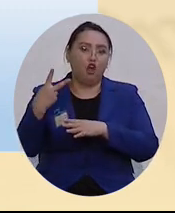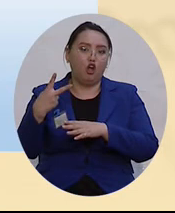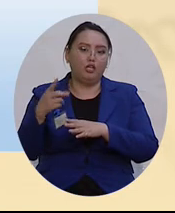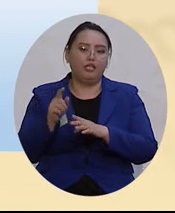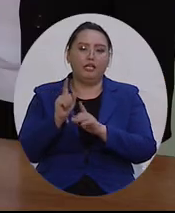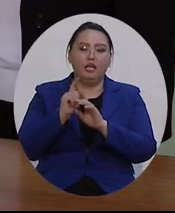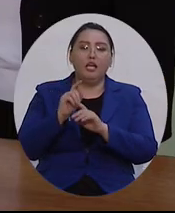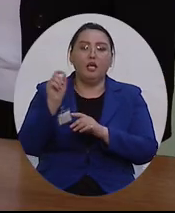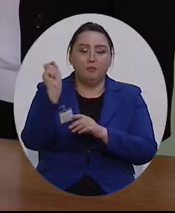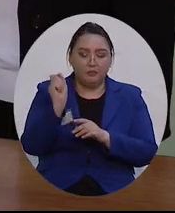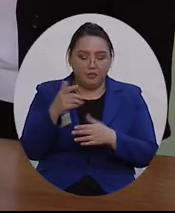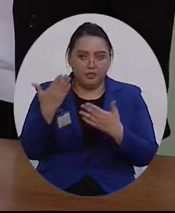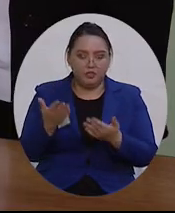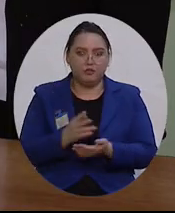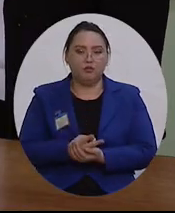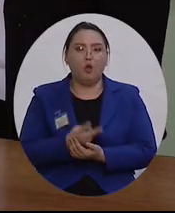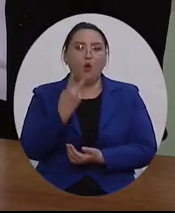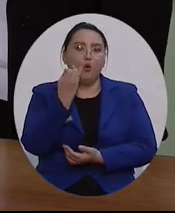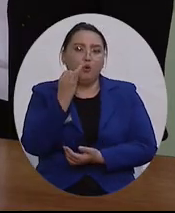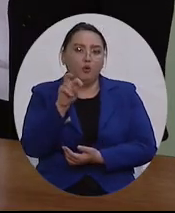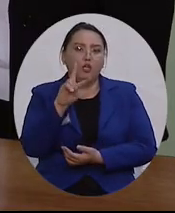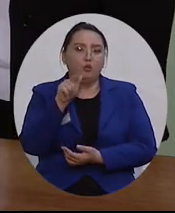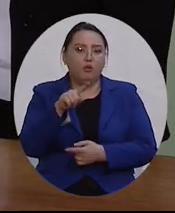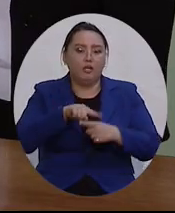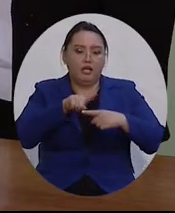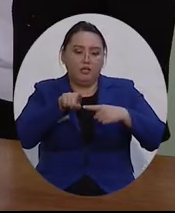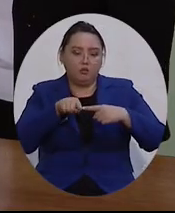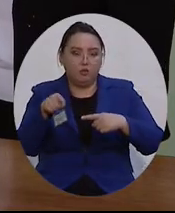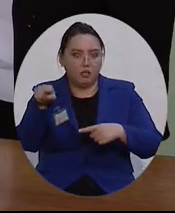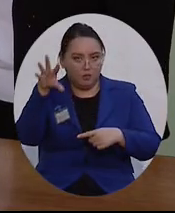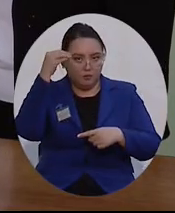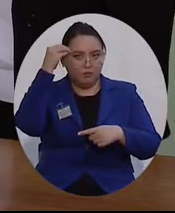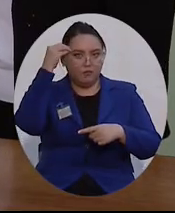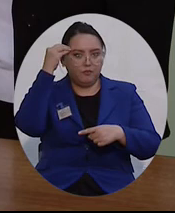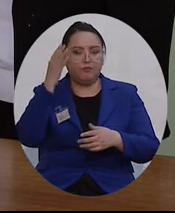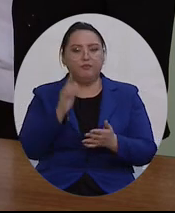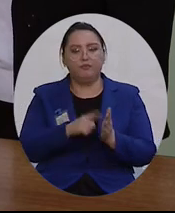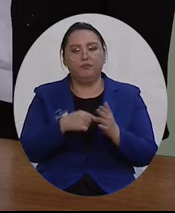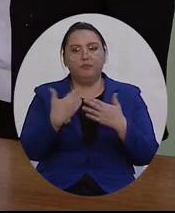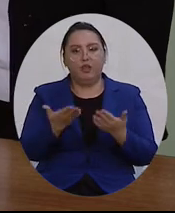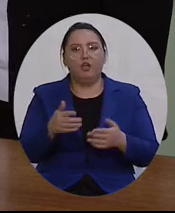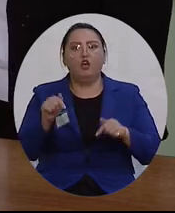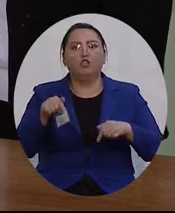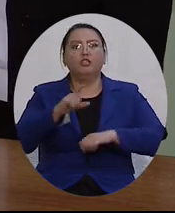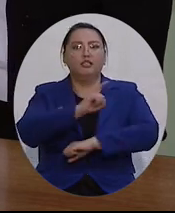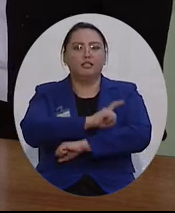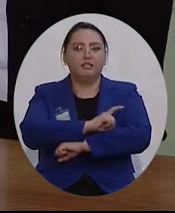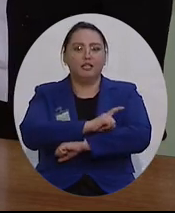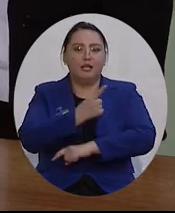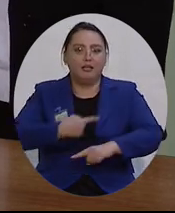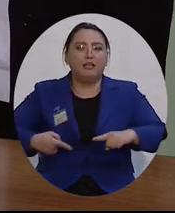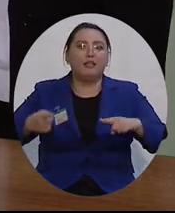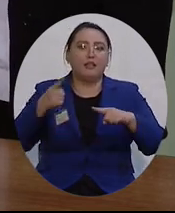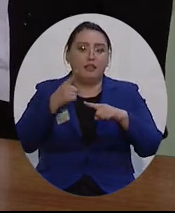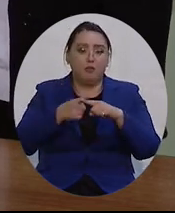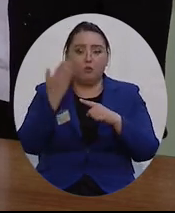За мөн үйл язгуур үндсээ маш сайн үдлэн тогтоож хэрэглээ болгоно. За өнөөдрийн хичээлээ дахин